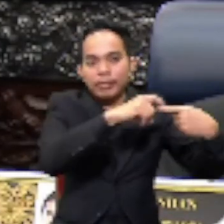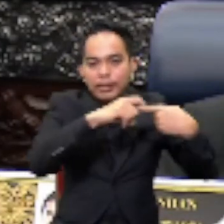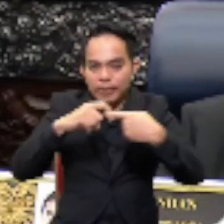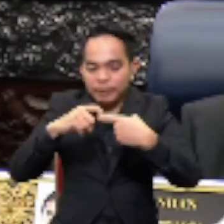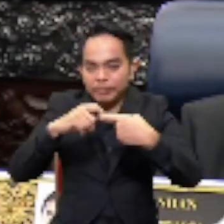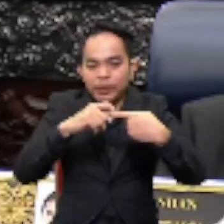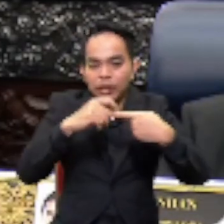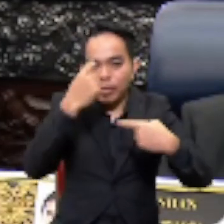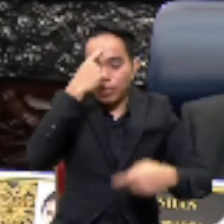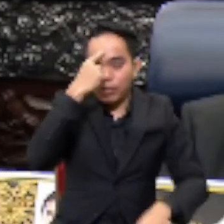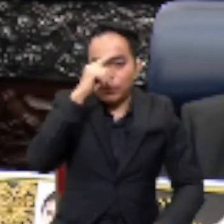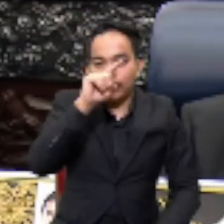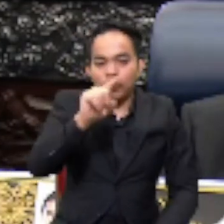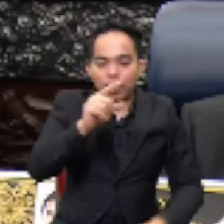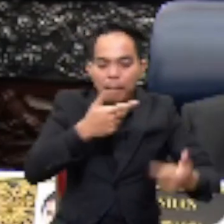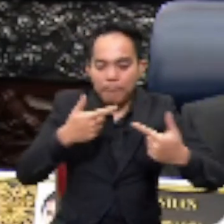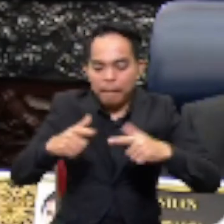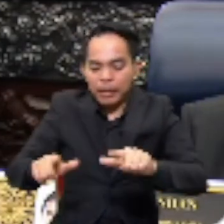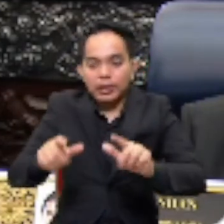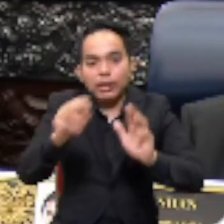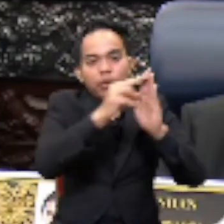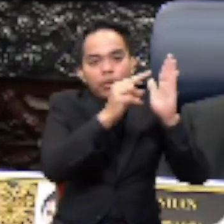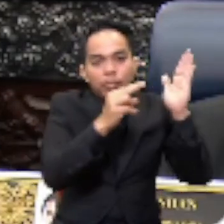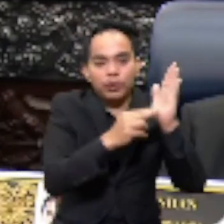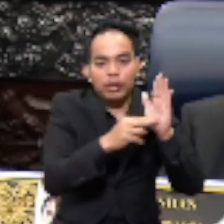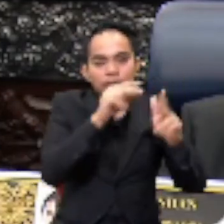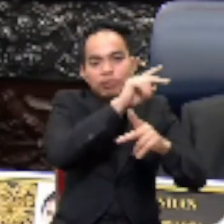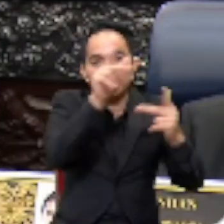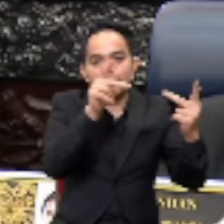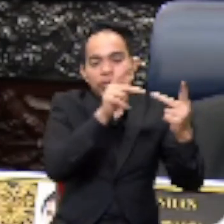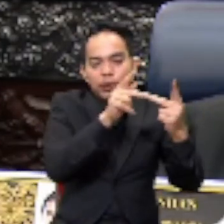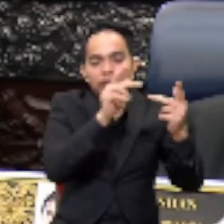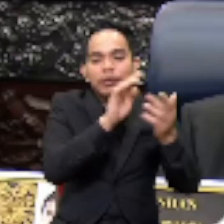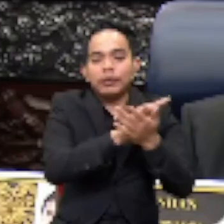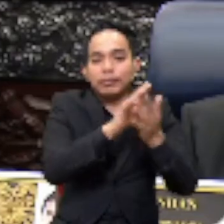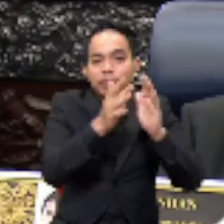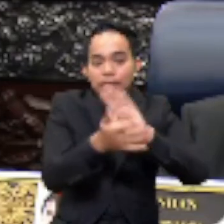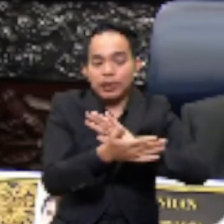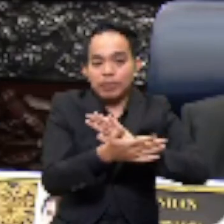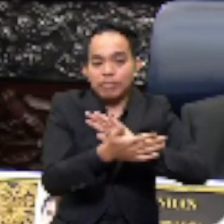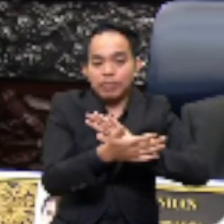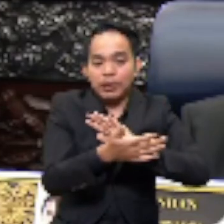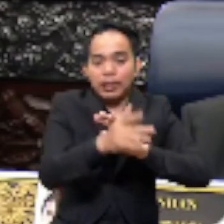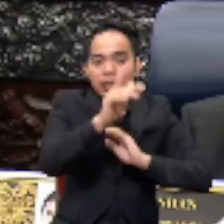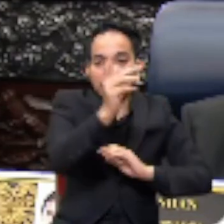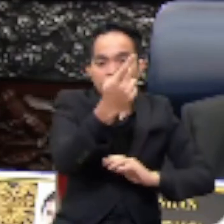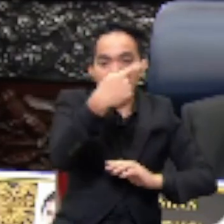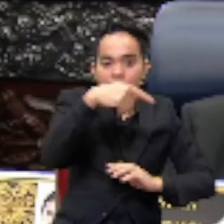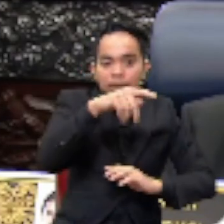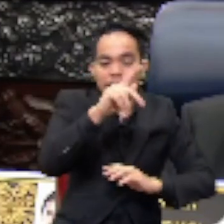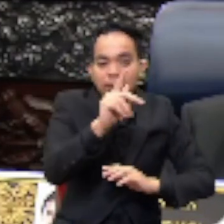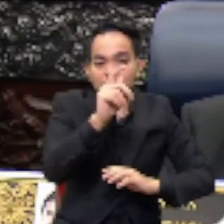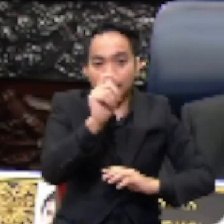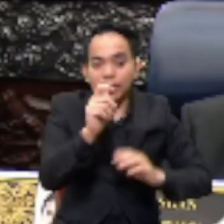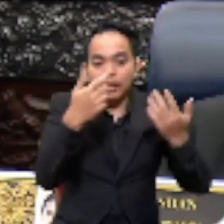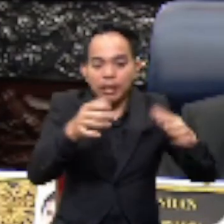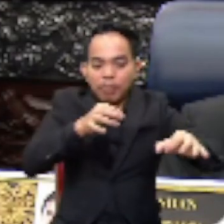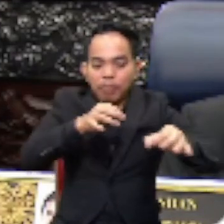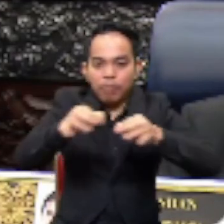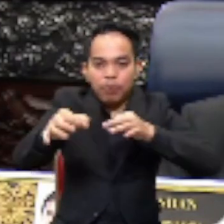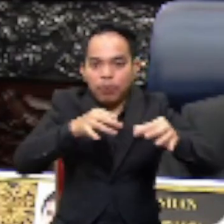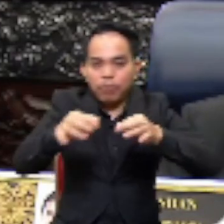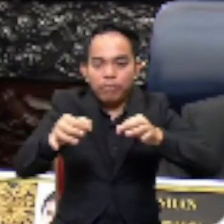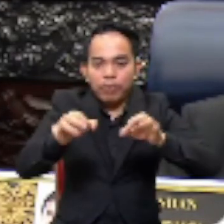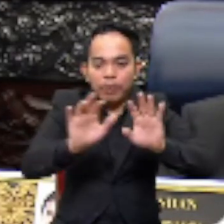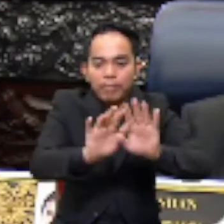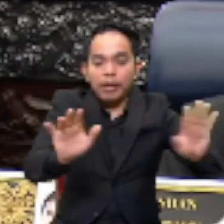lain bagi memastikan pelaksanaan undang-undang yang menyeluruh sebagai maklum juga kpkt telah membentangkan memorandum